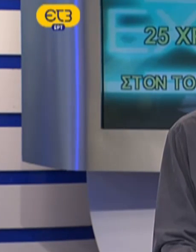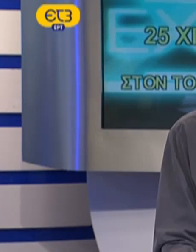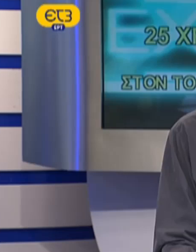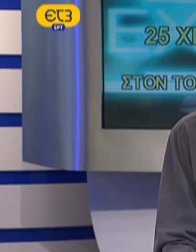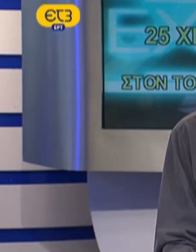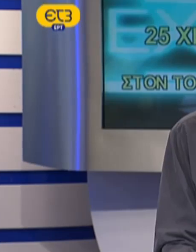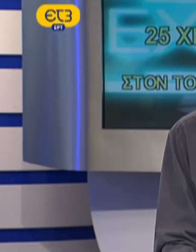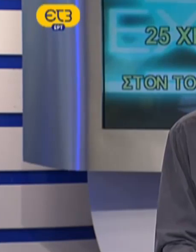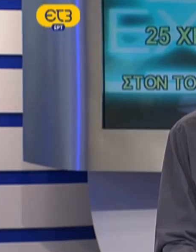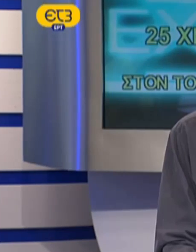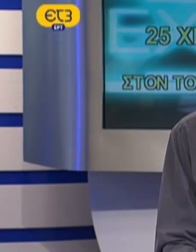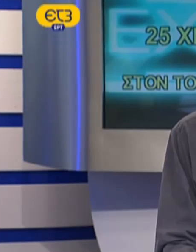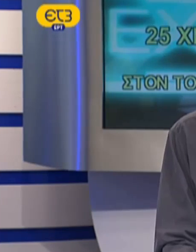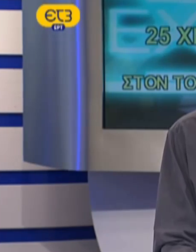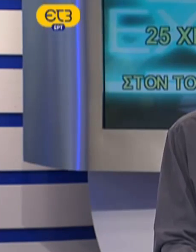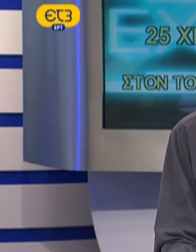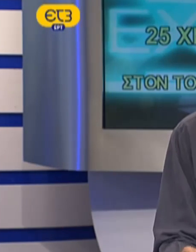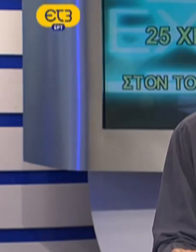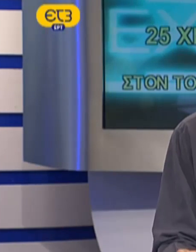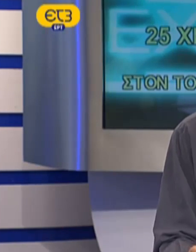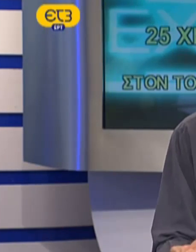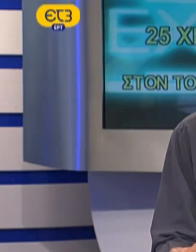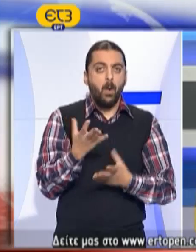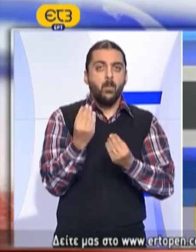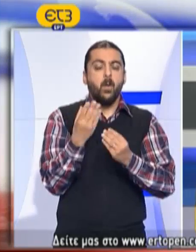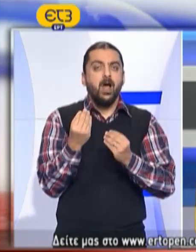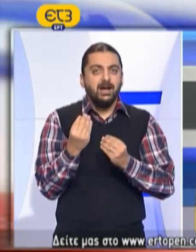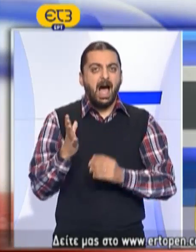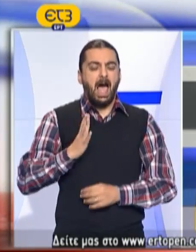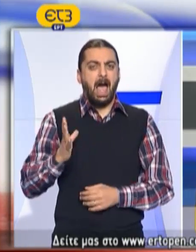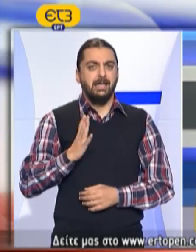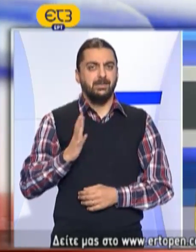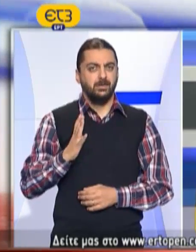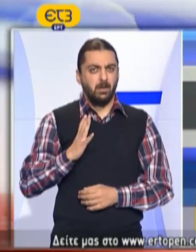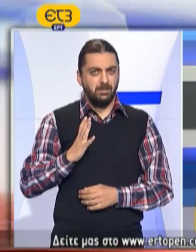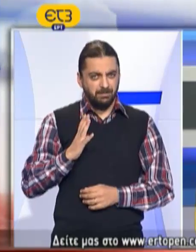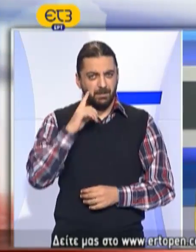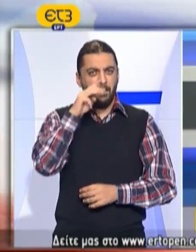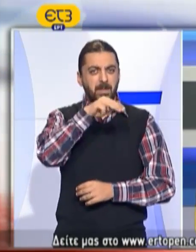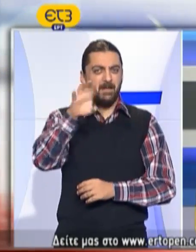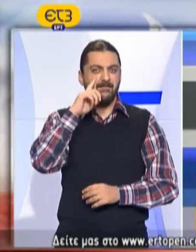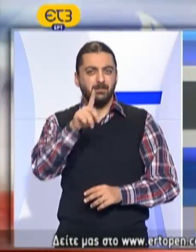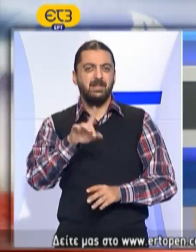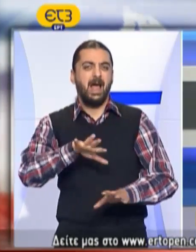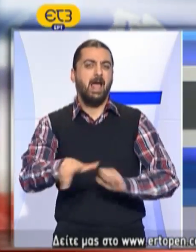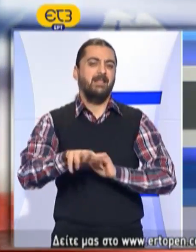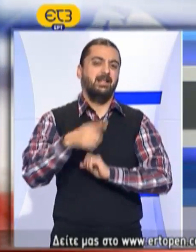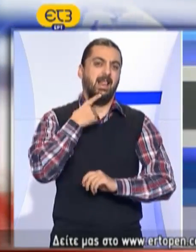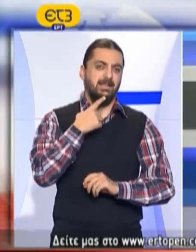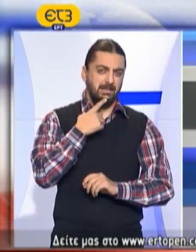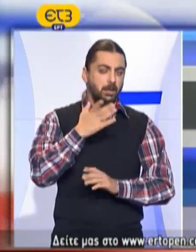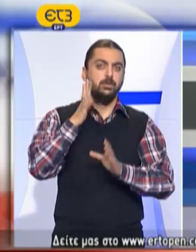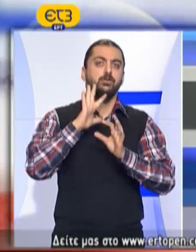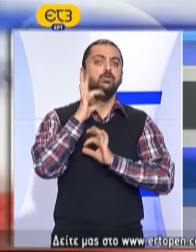γεγονός ενός από τους χιλιάδες ελαφροχέριδες που έχουν παρουσιαστεί το τελευταίο διάστημα από τα μέσα ενημέρωσης, για να πλήξει τον